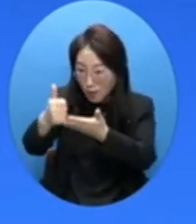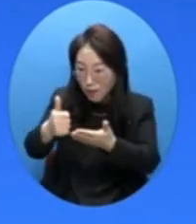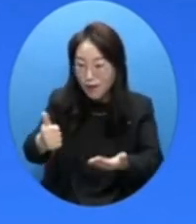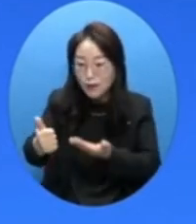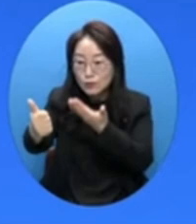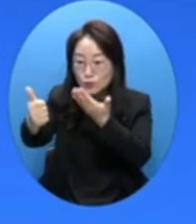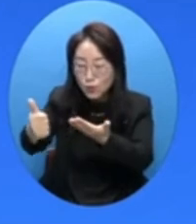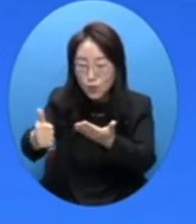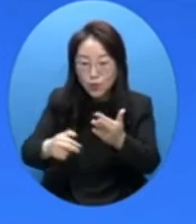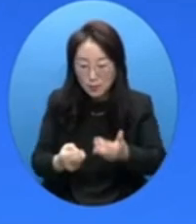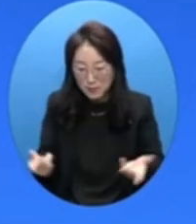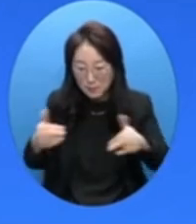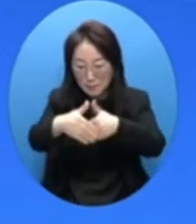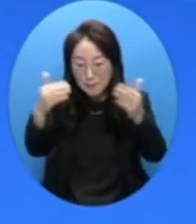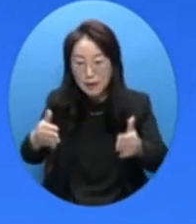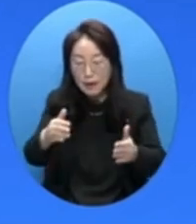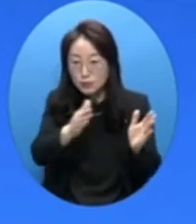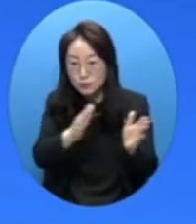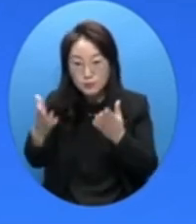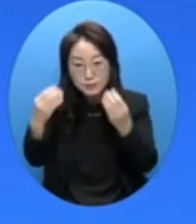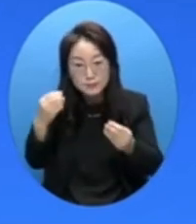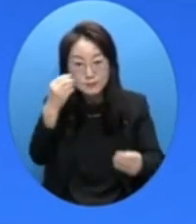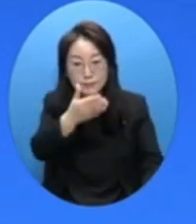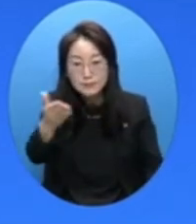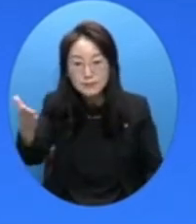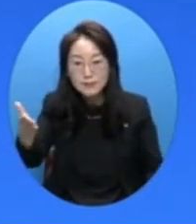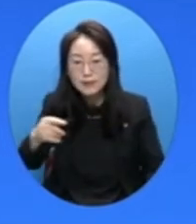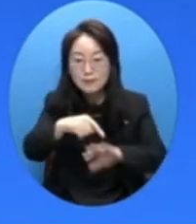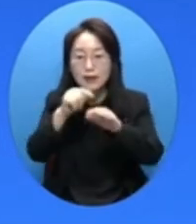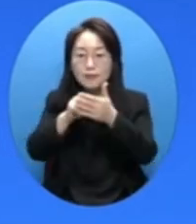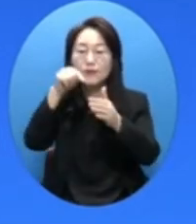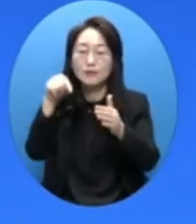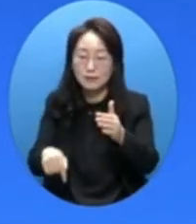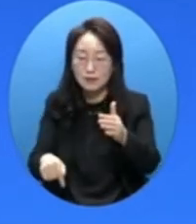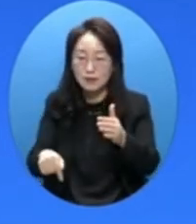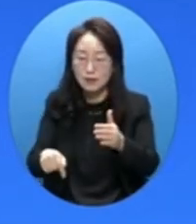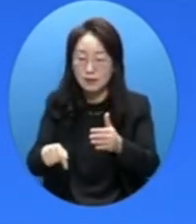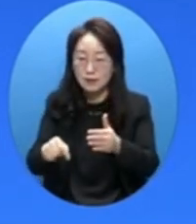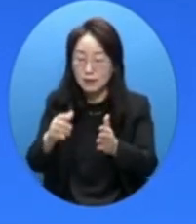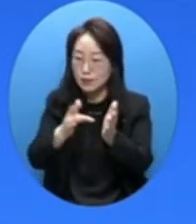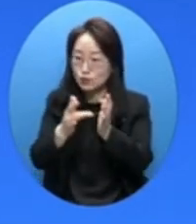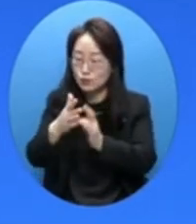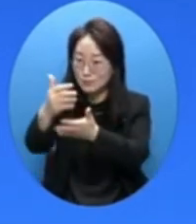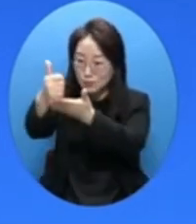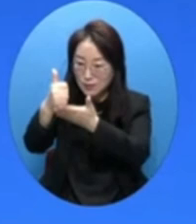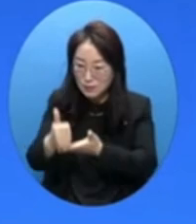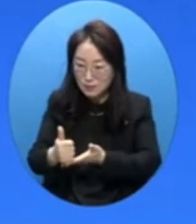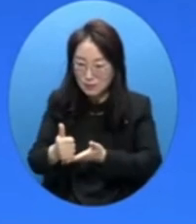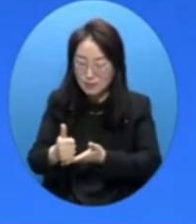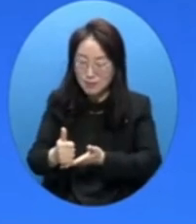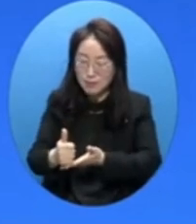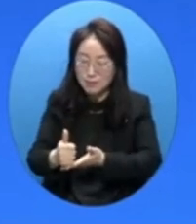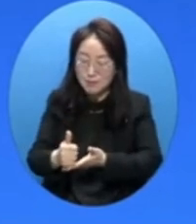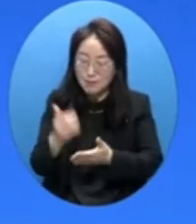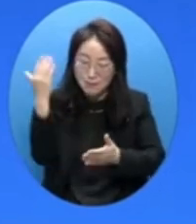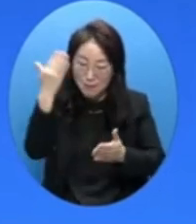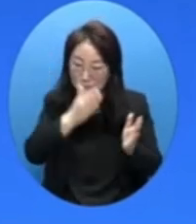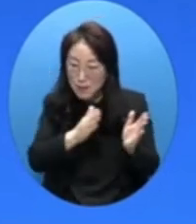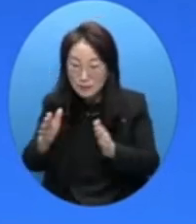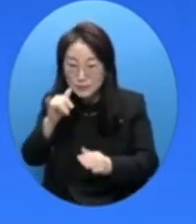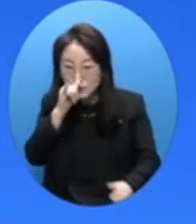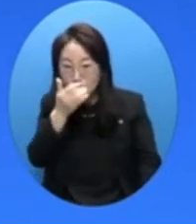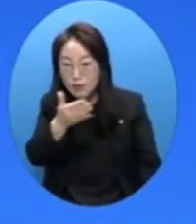빈방이 준비되어 있습니까 우리 마음 가운데 지금 모실 깨끗한 방 예비되어 있습니까 아니면 나의